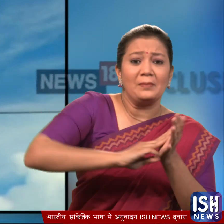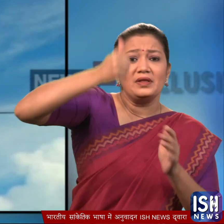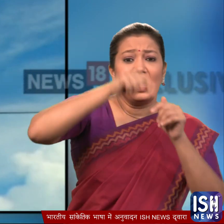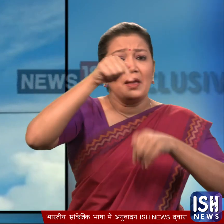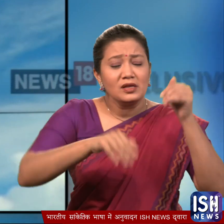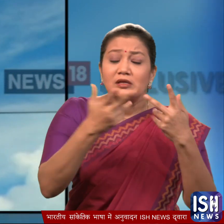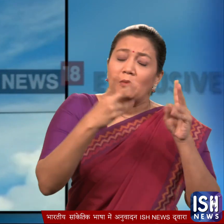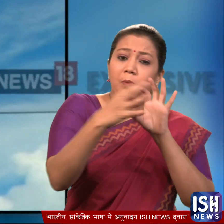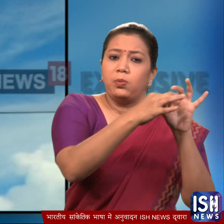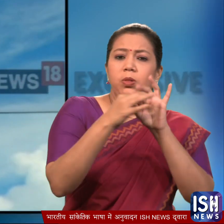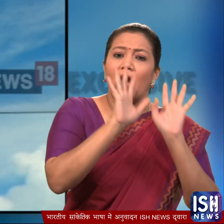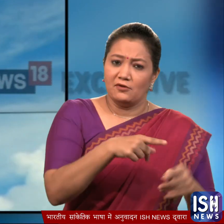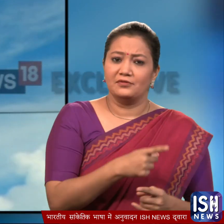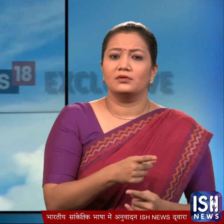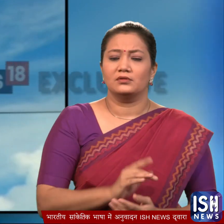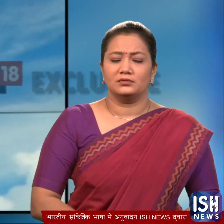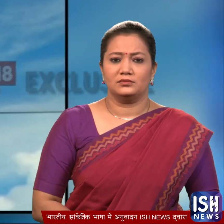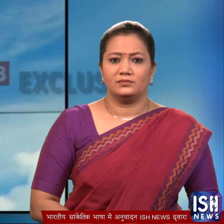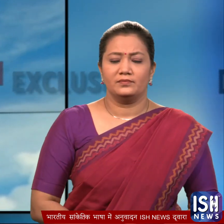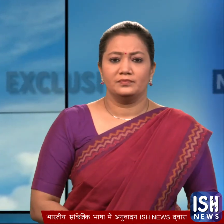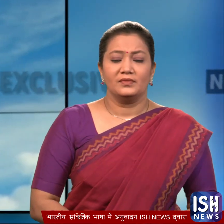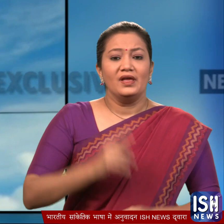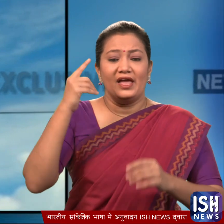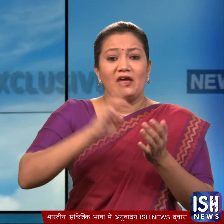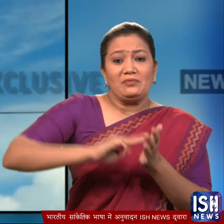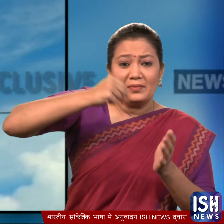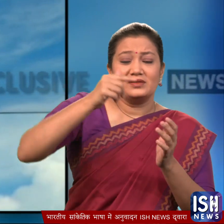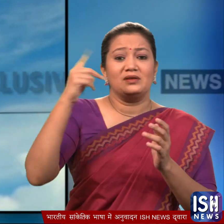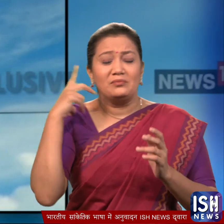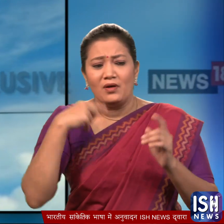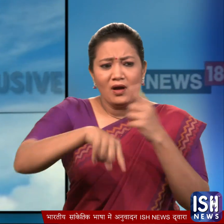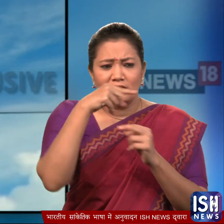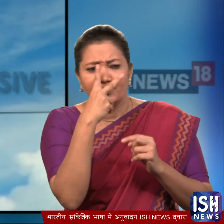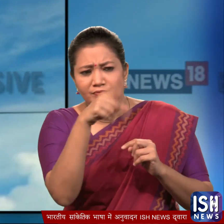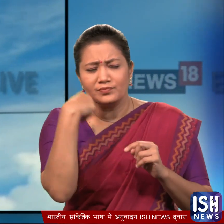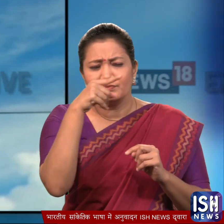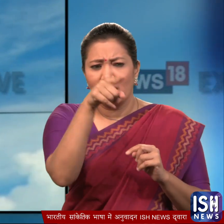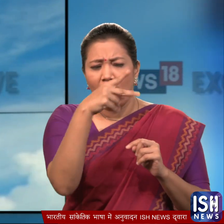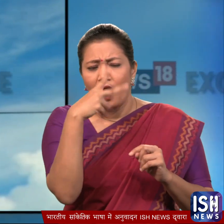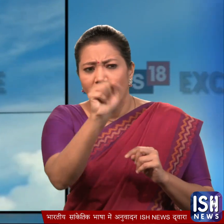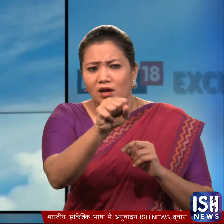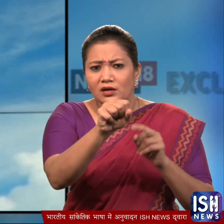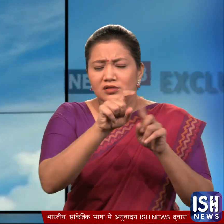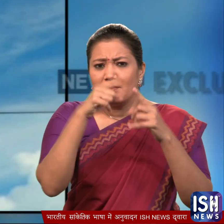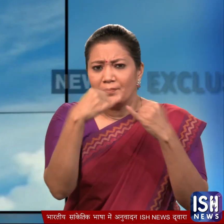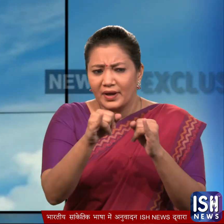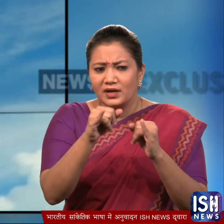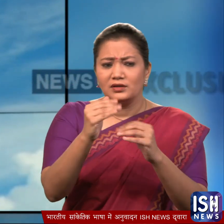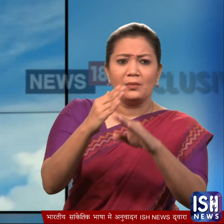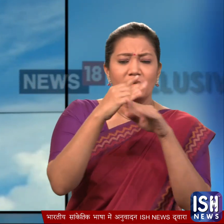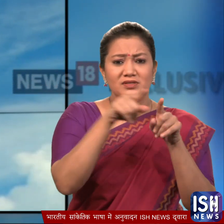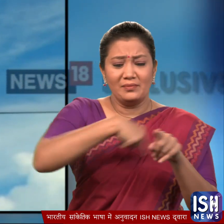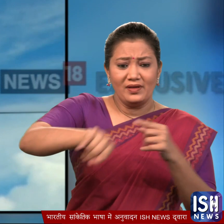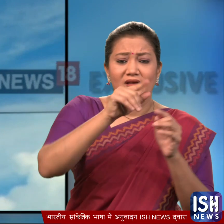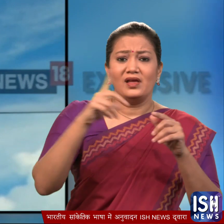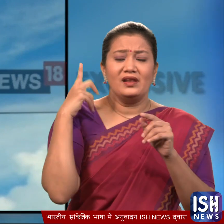किसी राजनीतिज्ञ के। ऐसे गुंडे अगर किसी नेता के आसपास नजर आए तो हम लोगों को तय कर लेना चाहिए कि गुंडों को संरक्षण